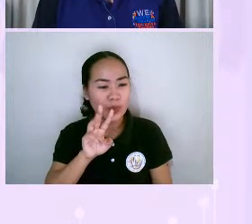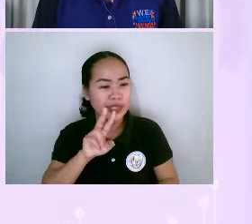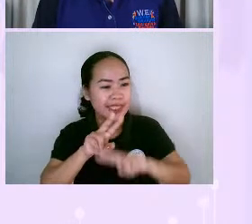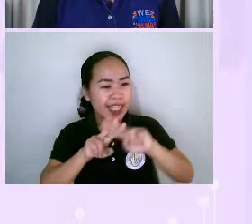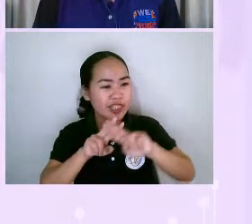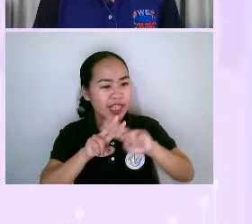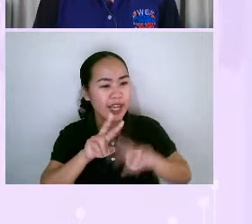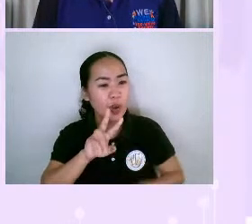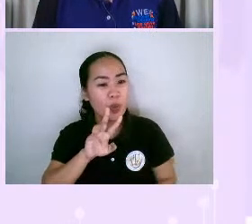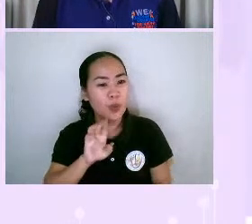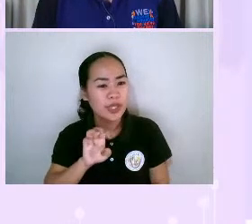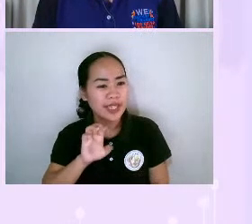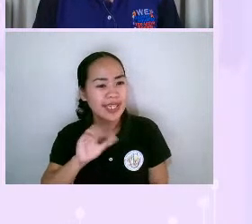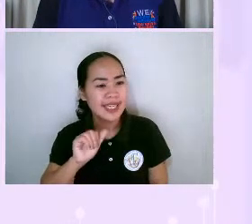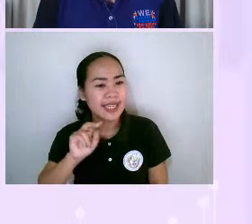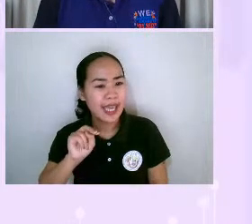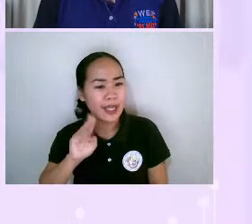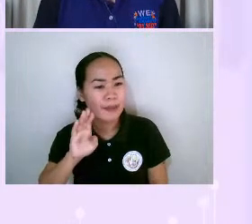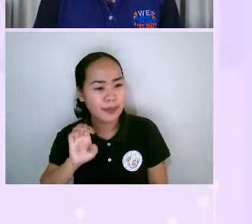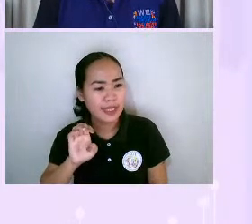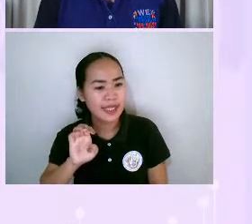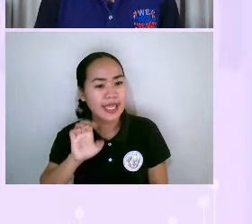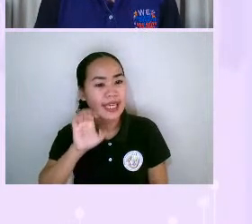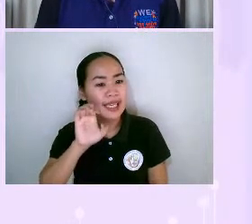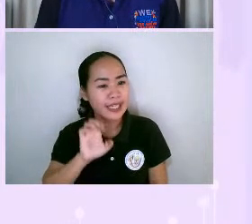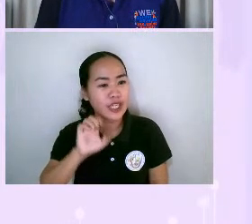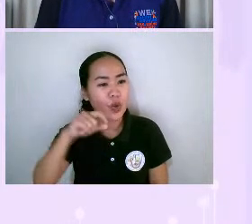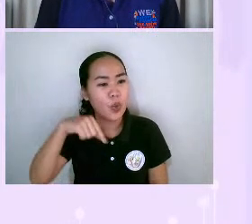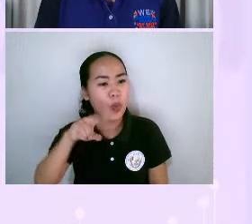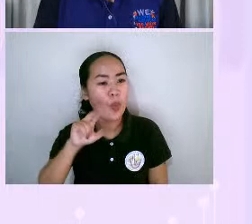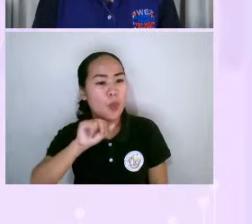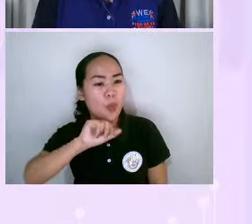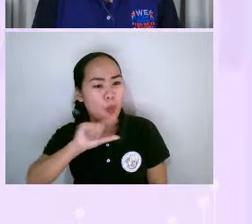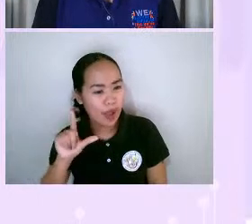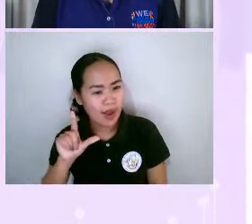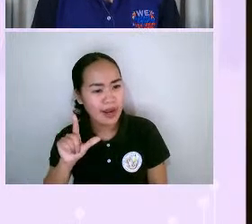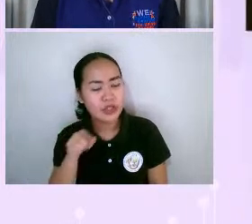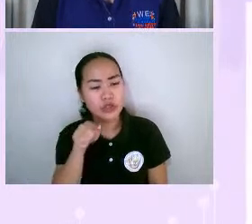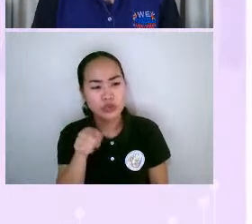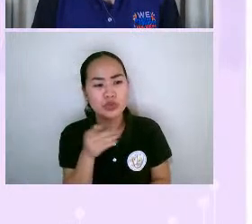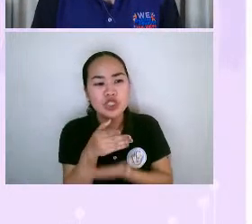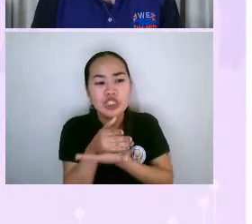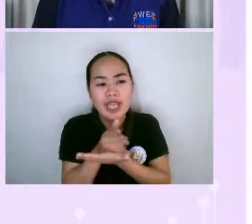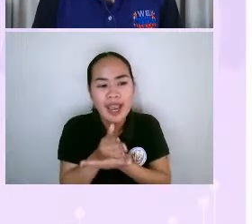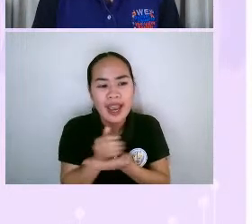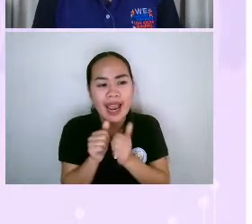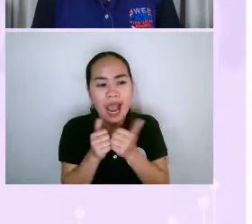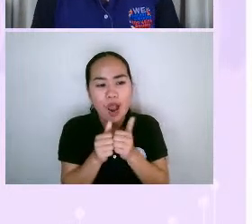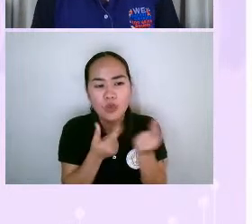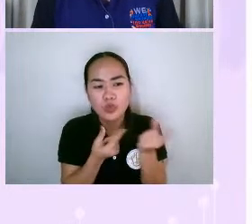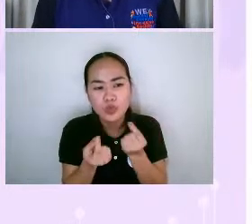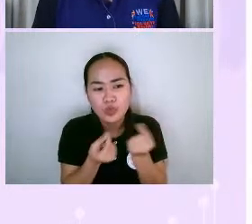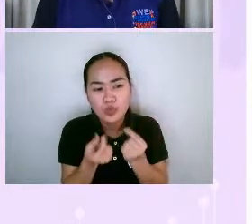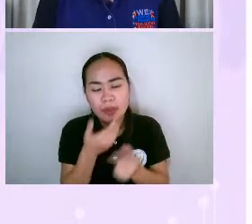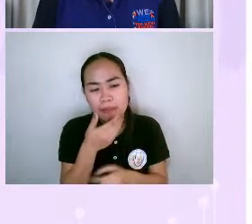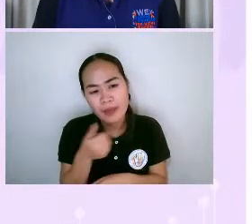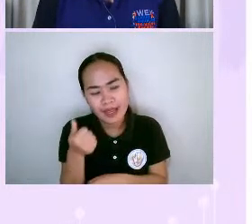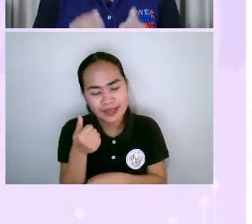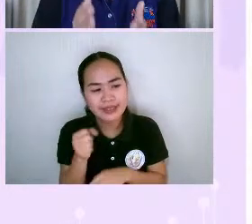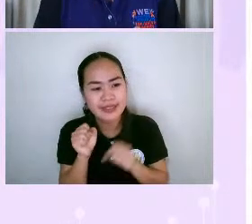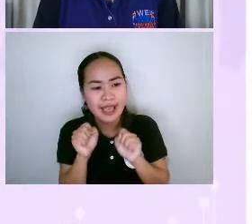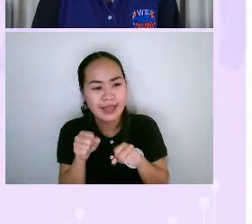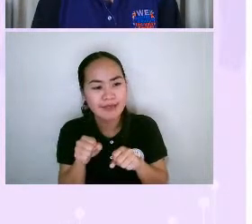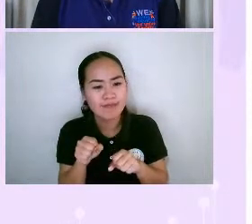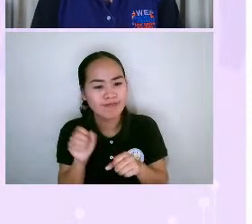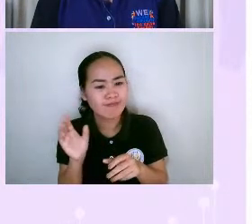bit.ly/wecanbeequalcommitment. Share with us your commitment po, yung mga magagawa nyo para makamit natin ang gender equality and inclusive society. Lagay nyo lang po ang inyong